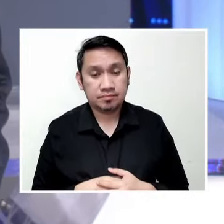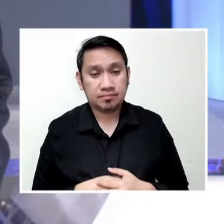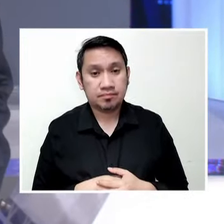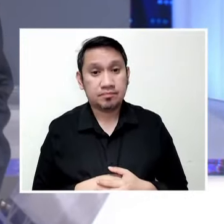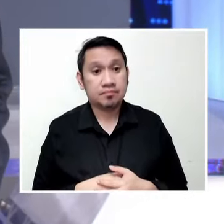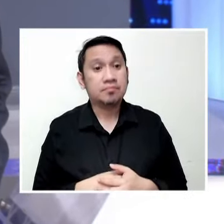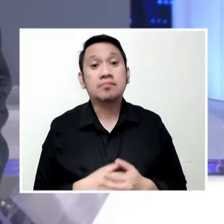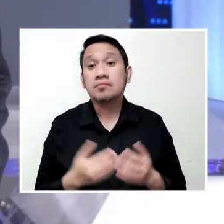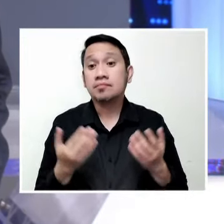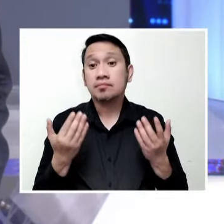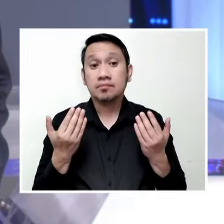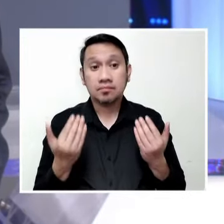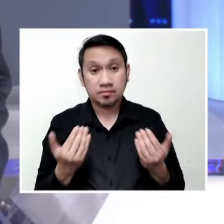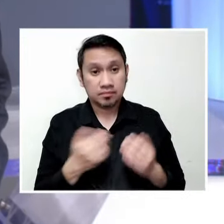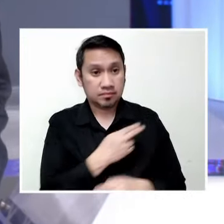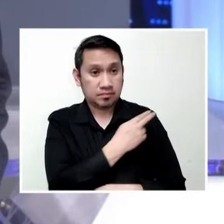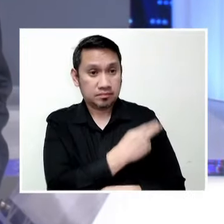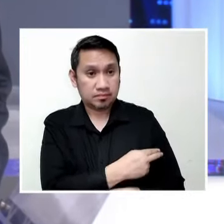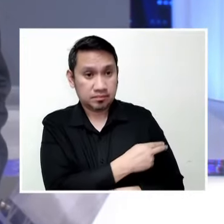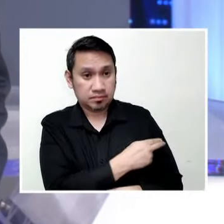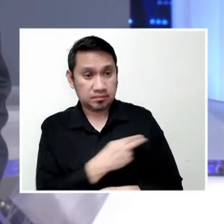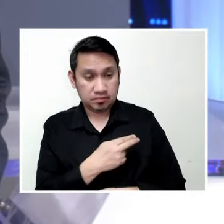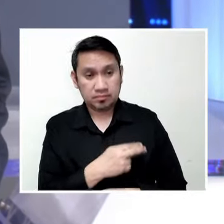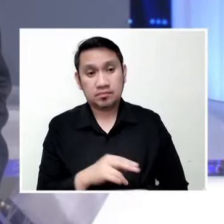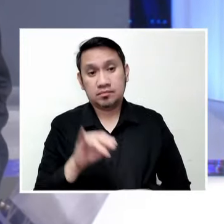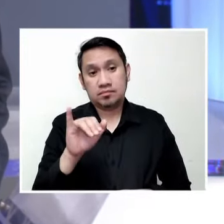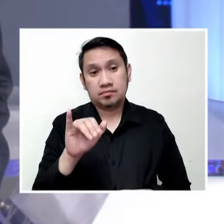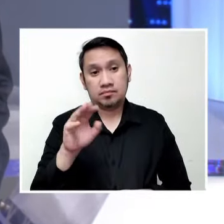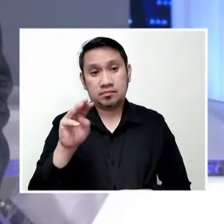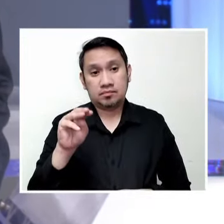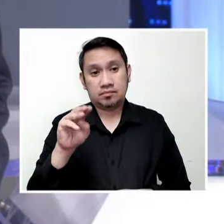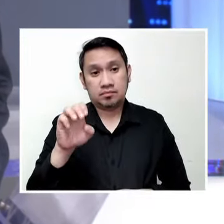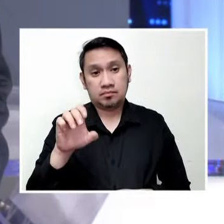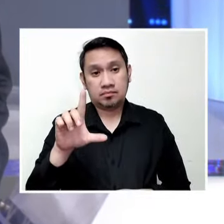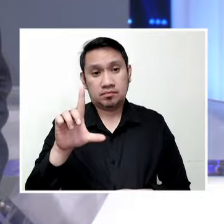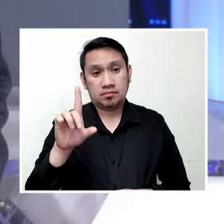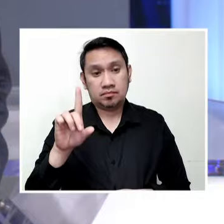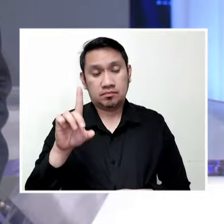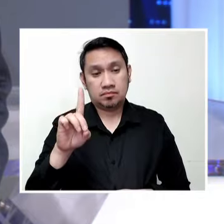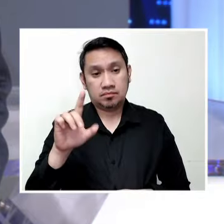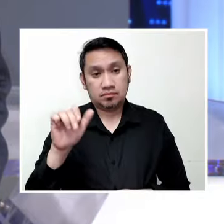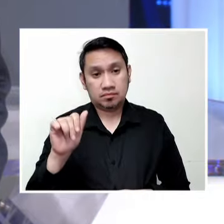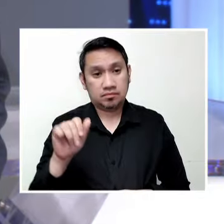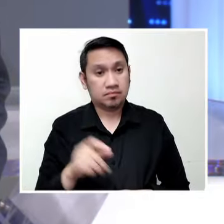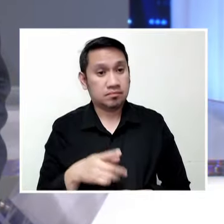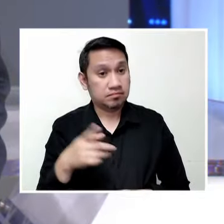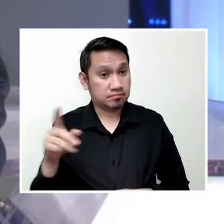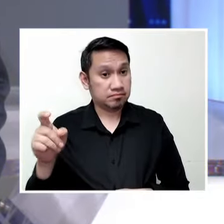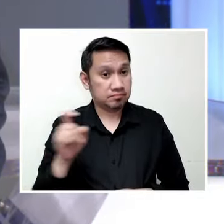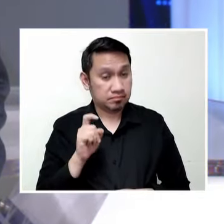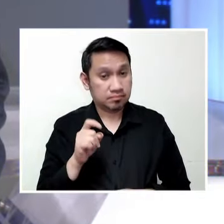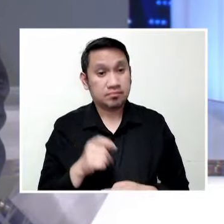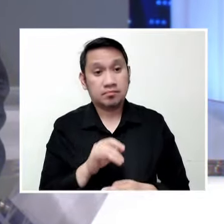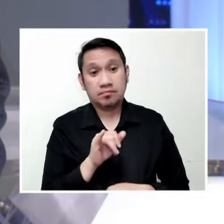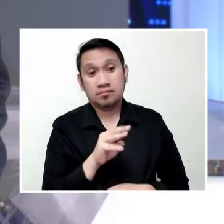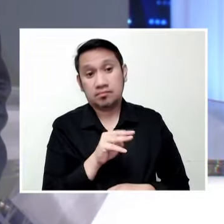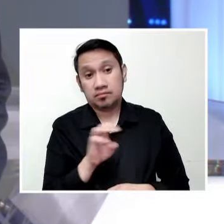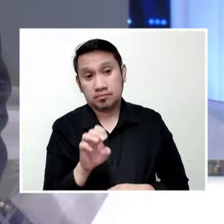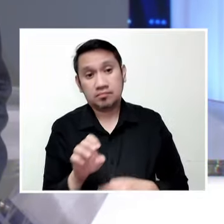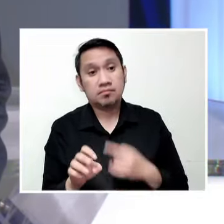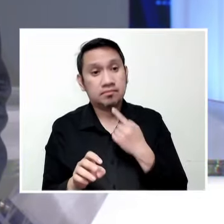Kasalukuyang pong nasa ospital si dating First Lady Imelda Marcos at sa isang text message sinabi ni Senador Amy Marcos